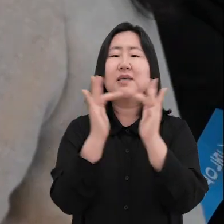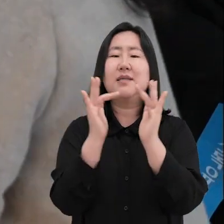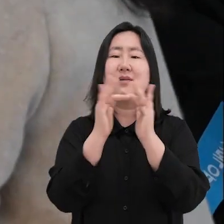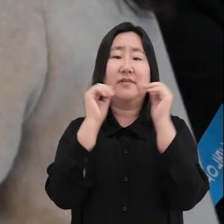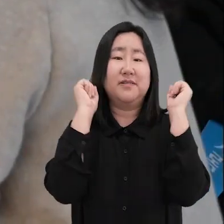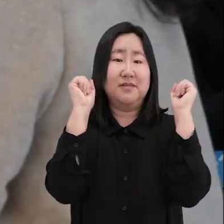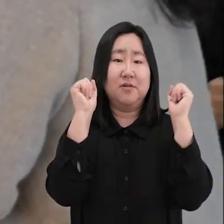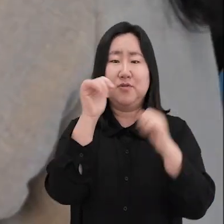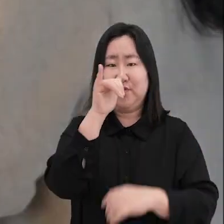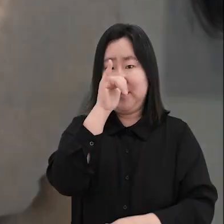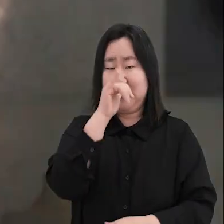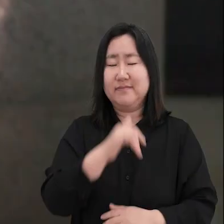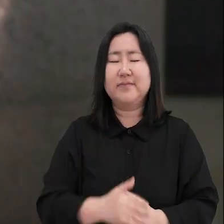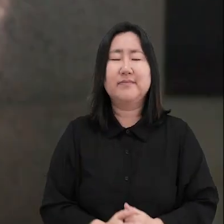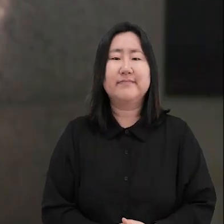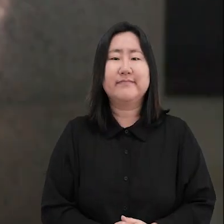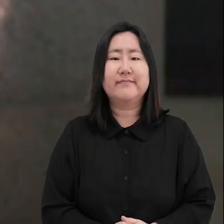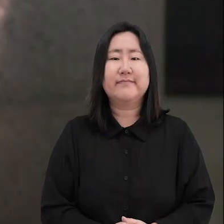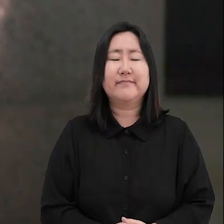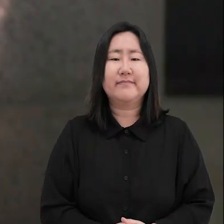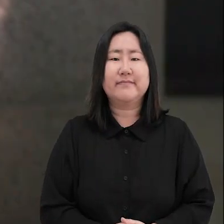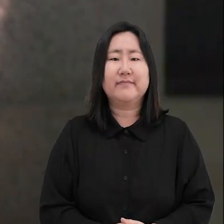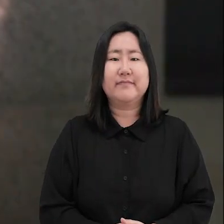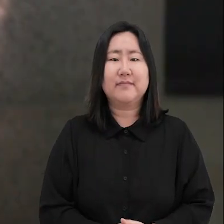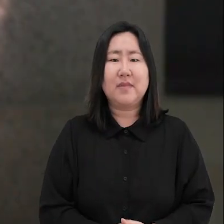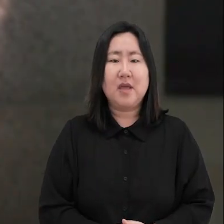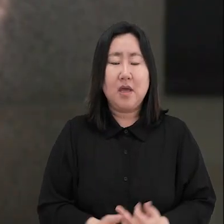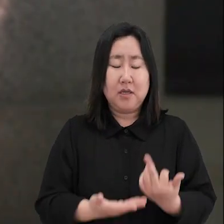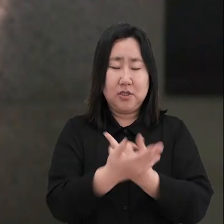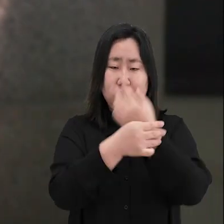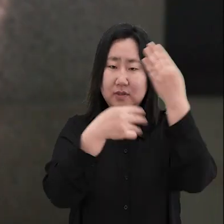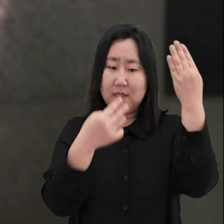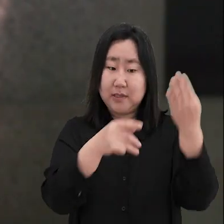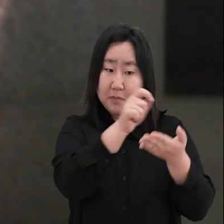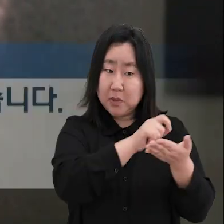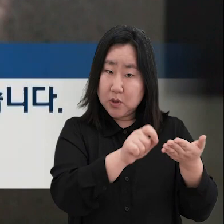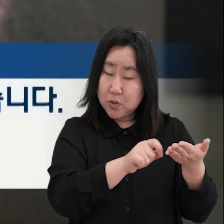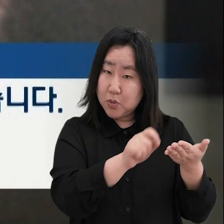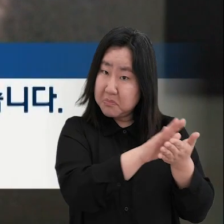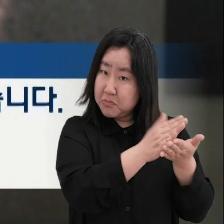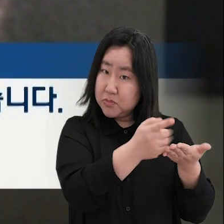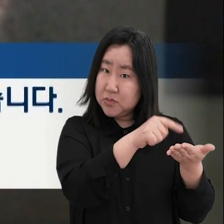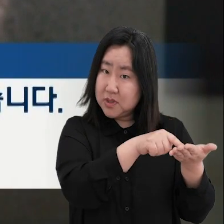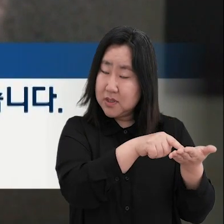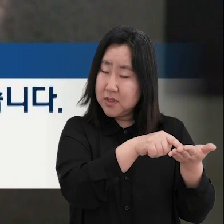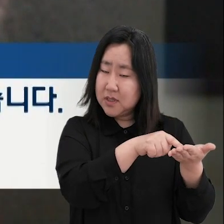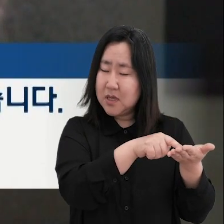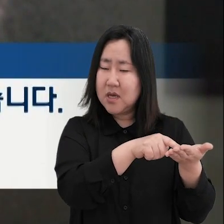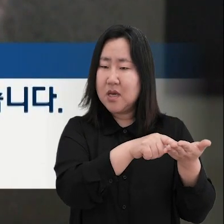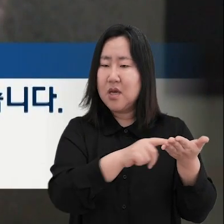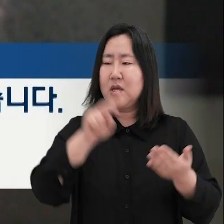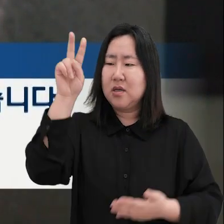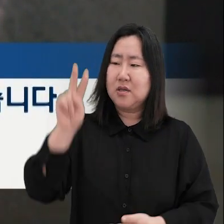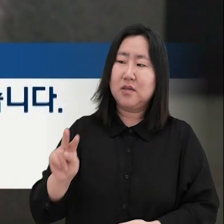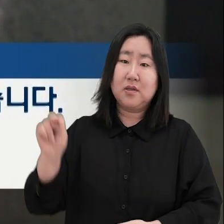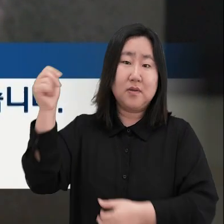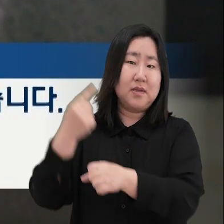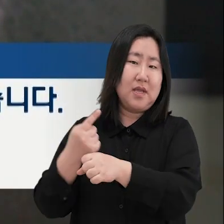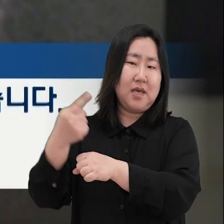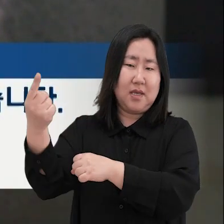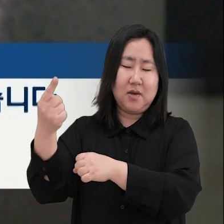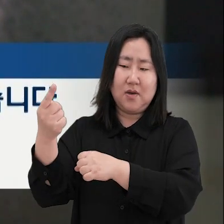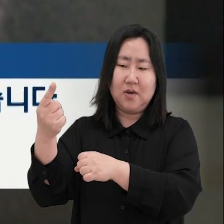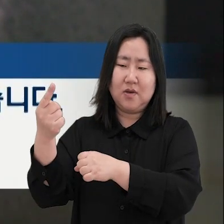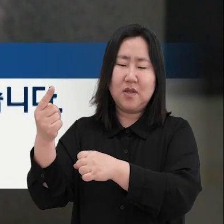이어졌습니다 고미숙 서귀포시 사 3지원 팀장 제주 사삼 기록물이 내년도 유네스코 세계 기록유산